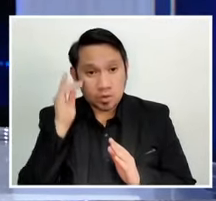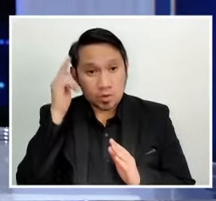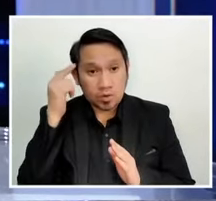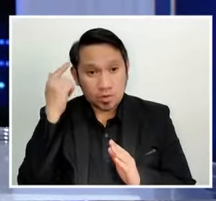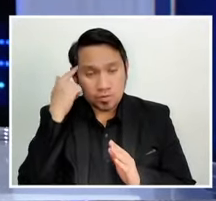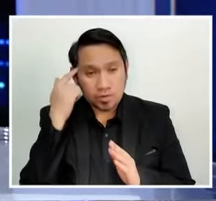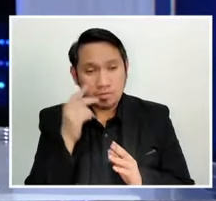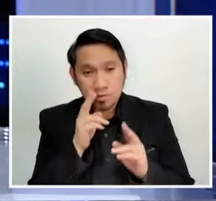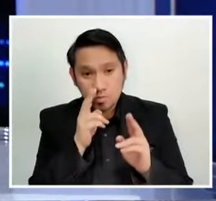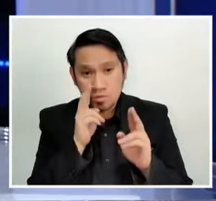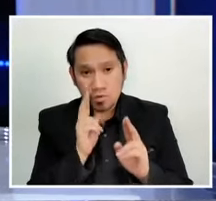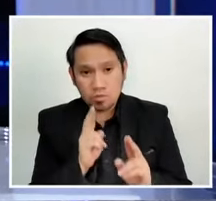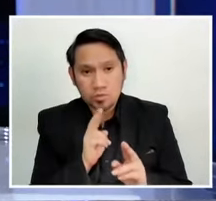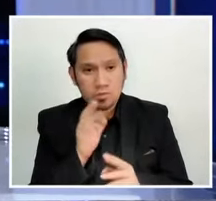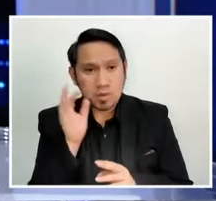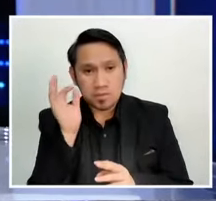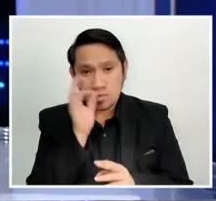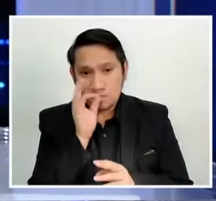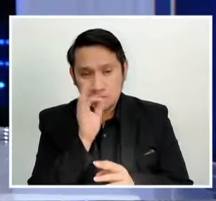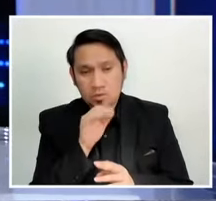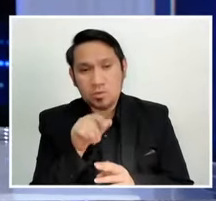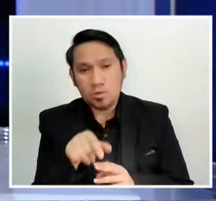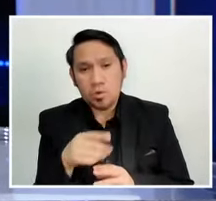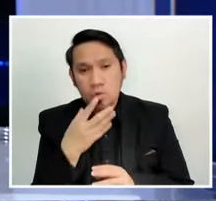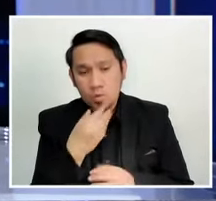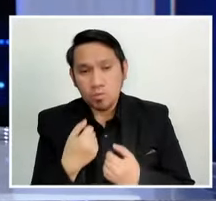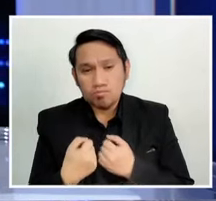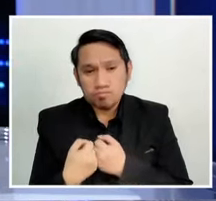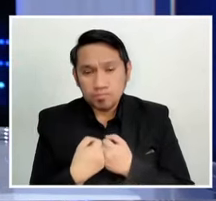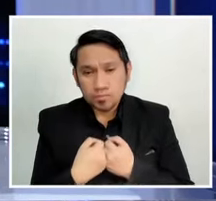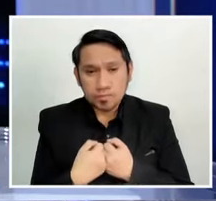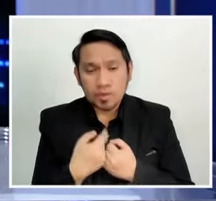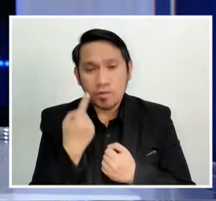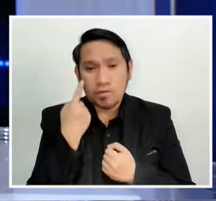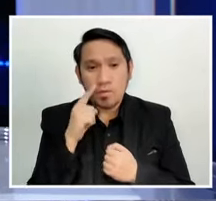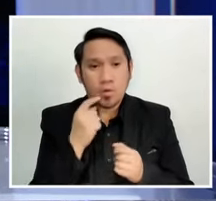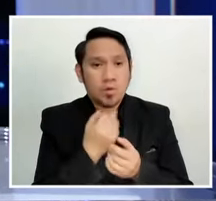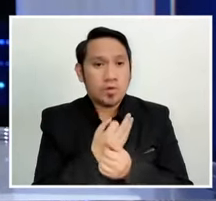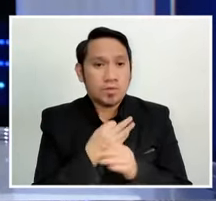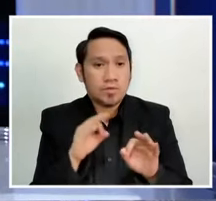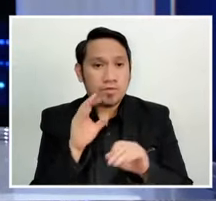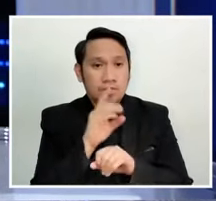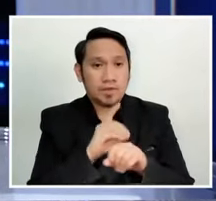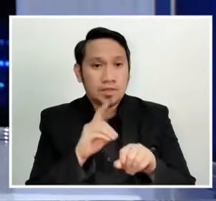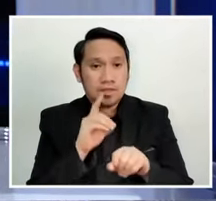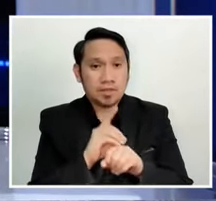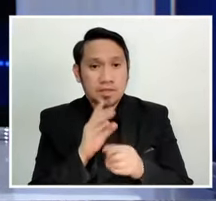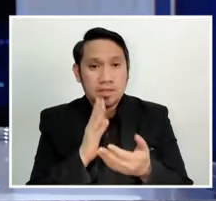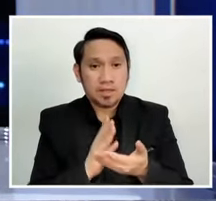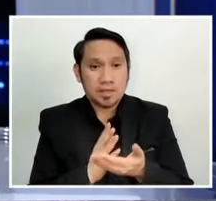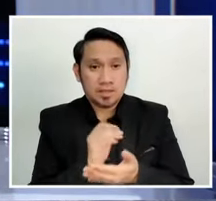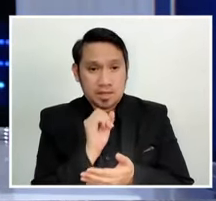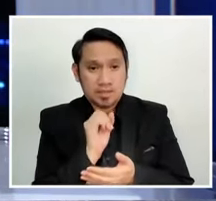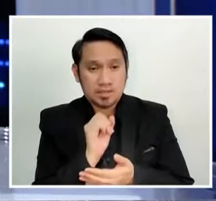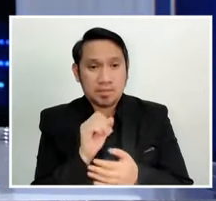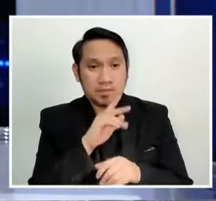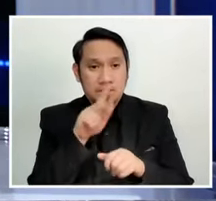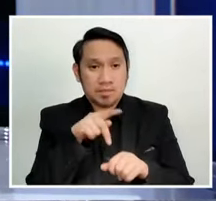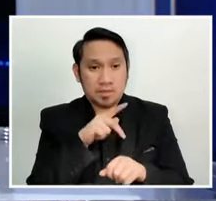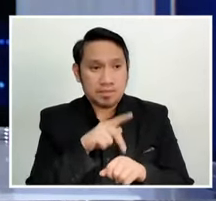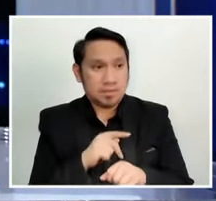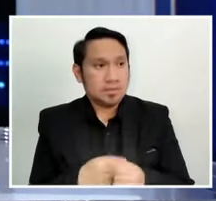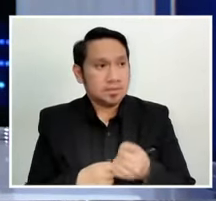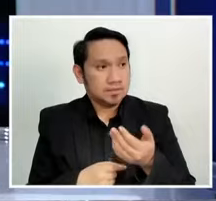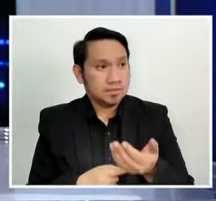Pilipinong nakipaglaban at patuloy na nakikipaglaban para sa kalayaan at karapatan ng Pilipinas.